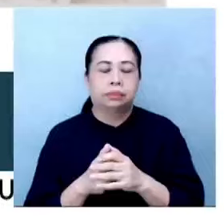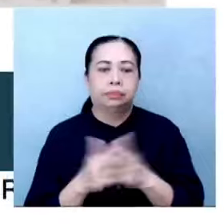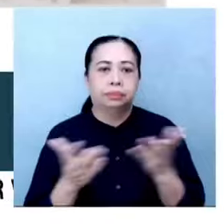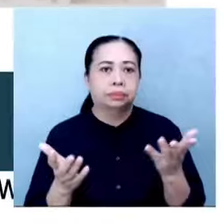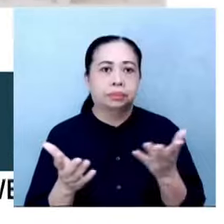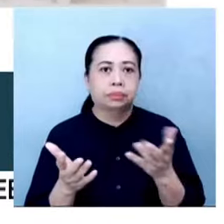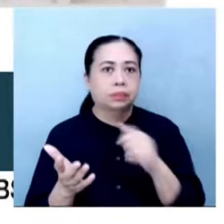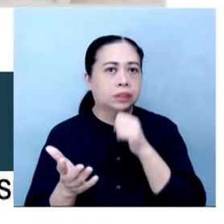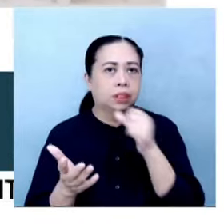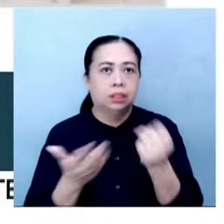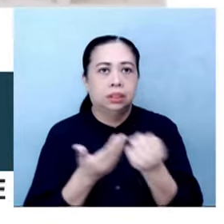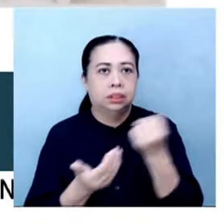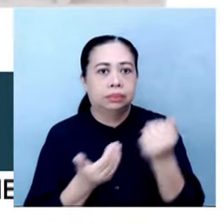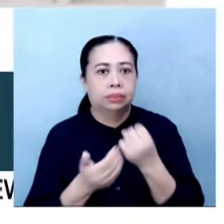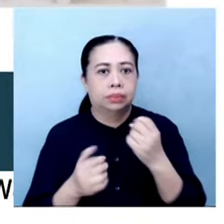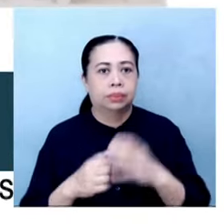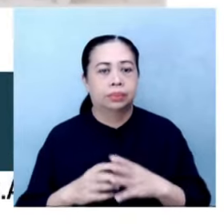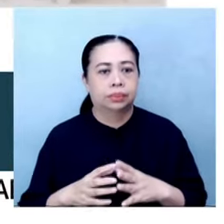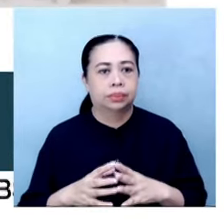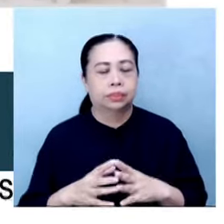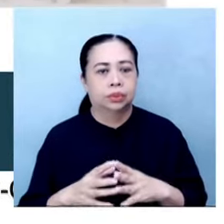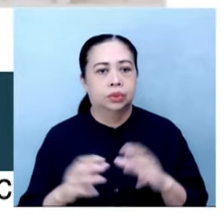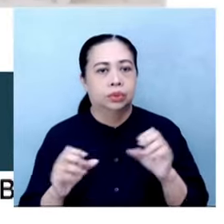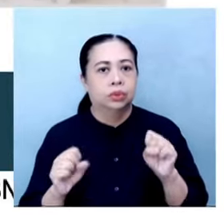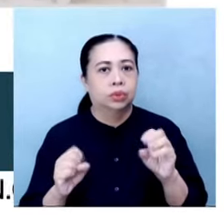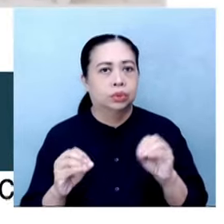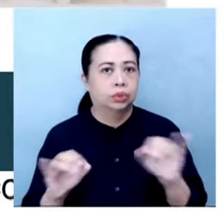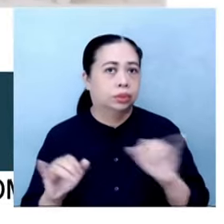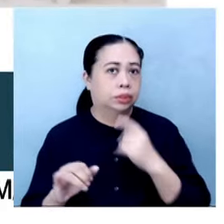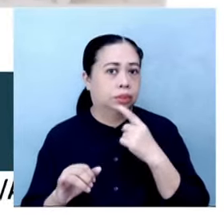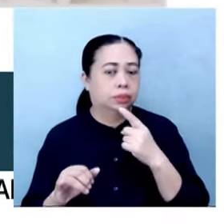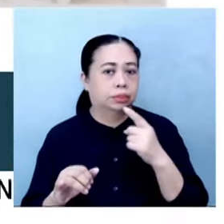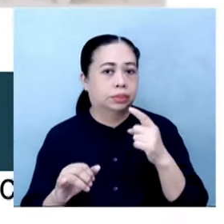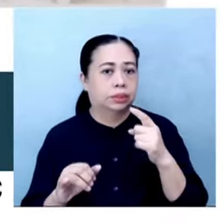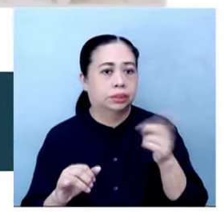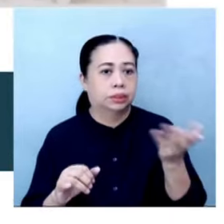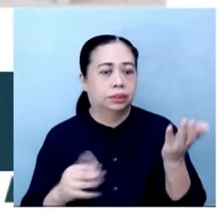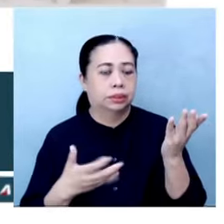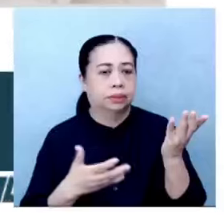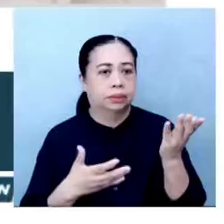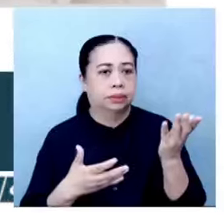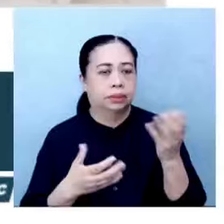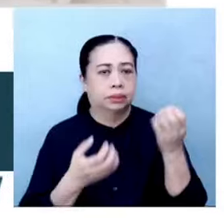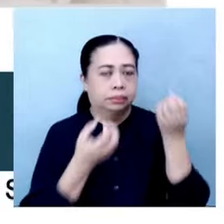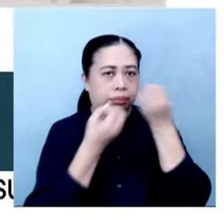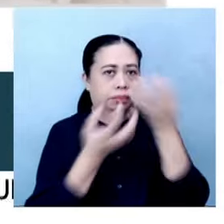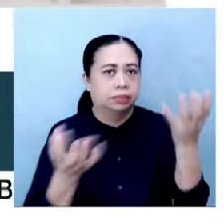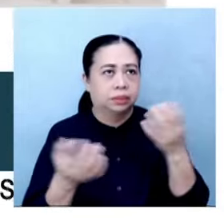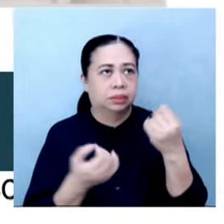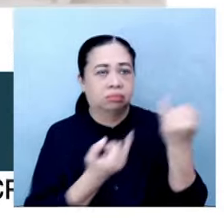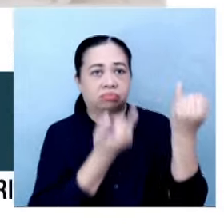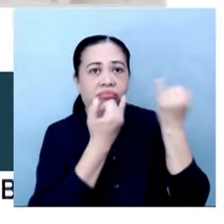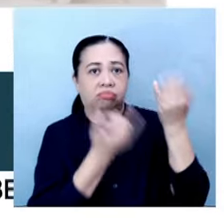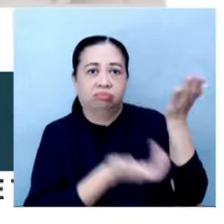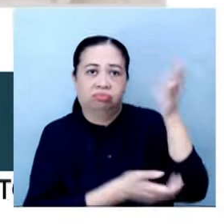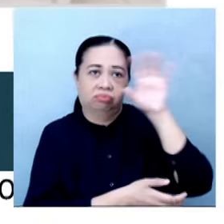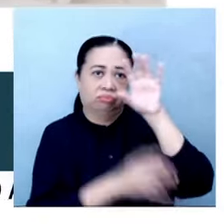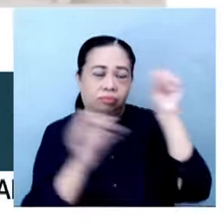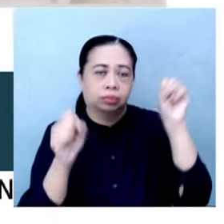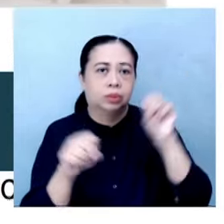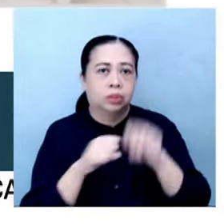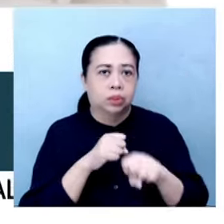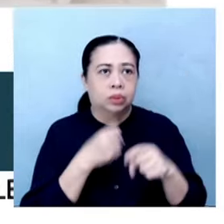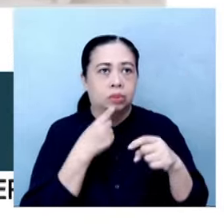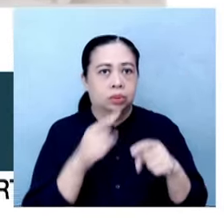ganun kasimple ito. Pero tulad na din ang sinasabi ko sa marami, utos na po ng Pangulo to. Bilang utos